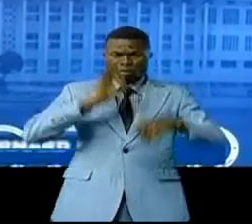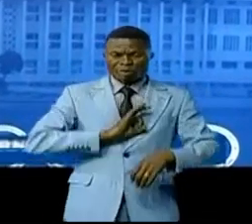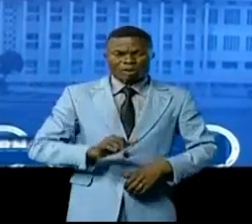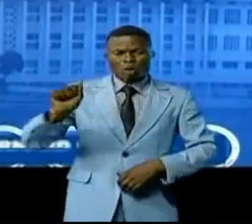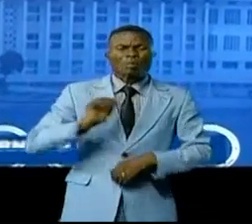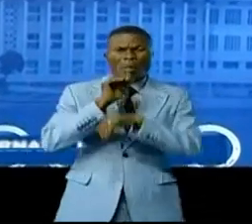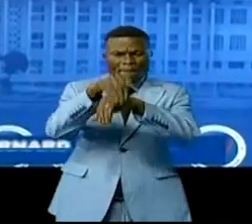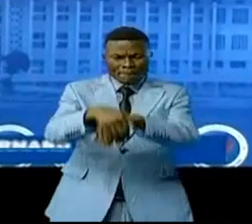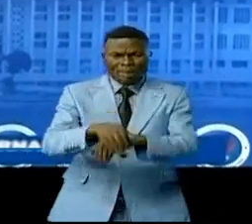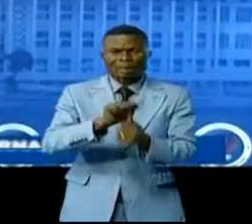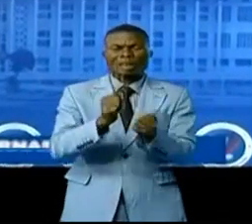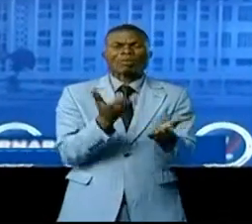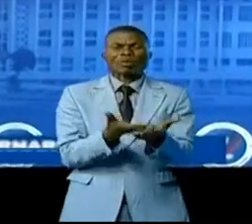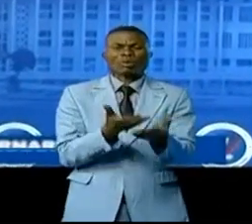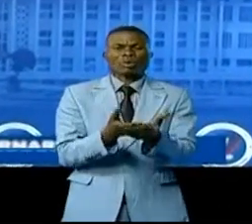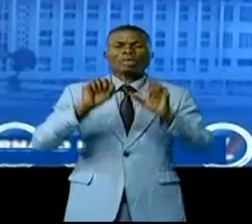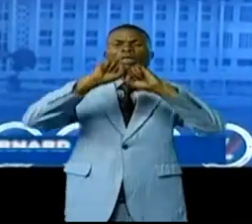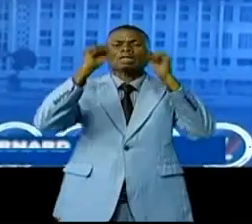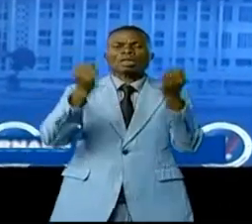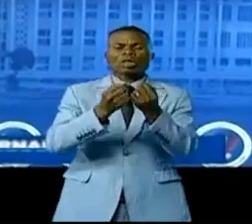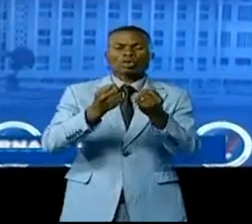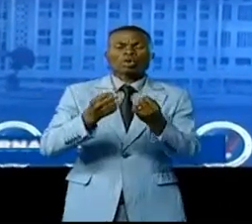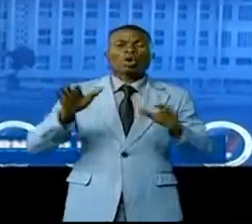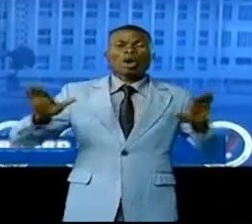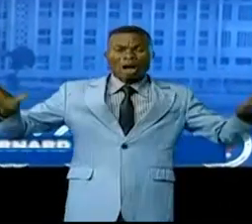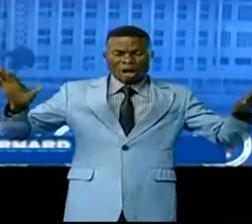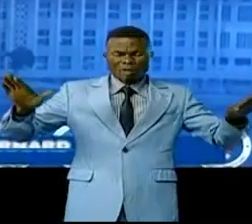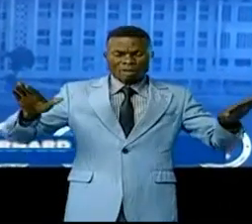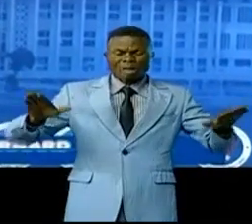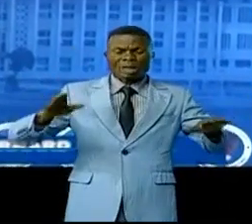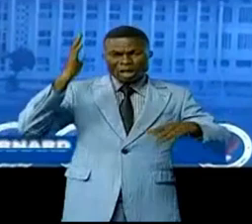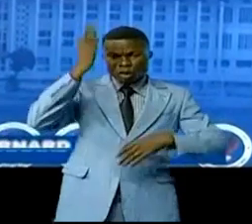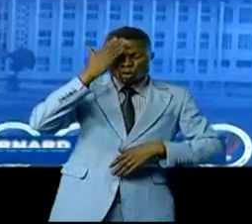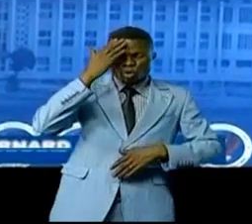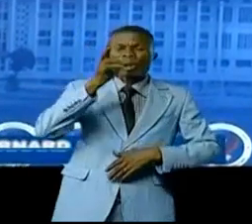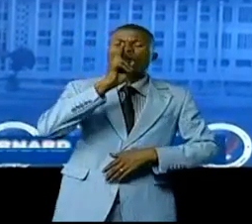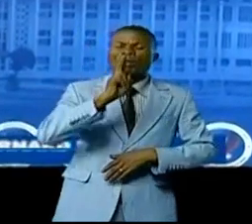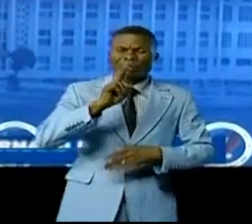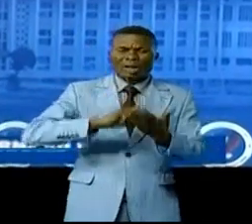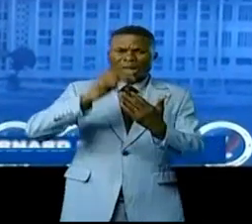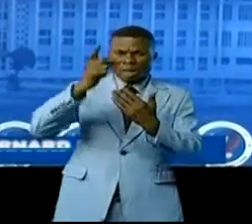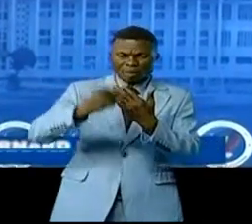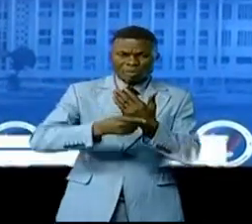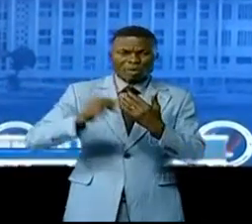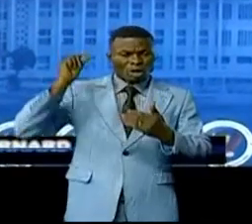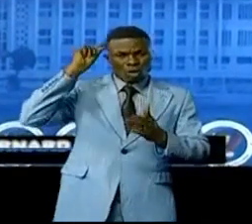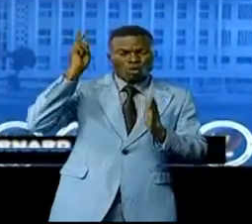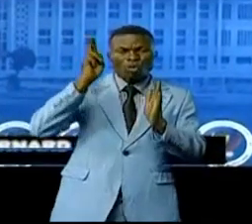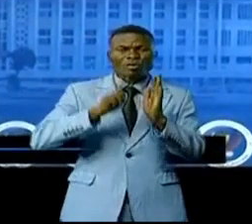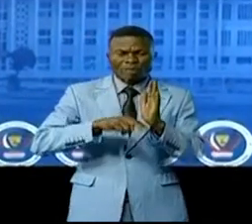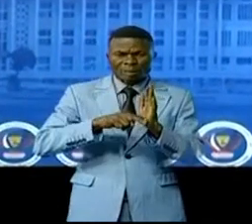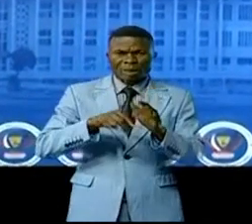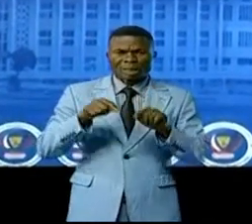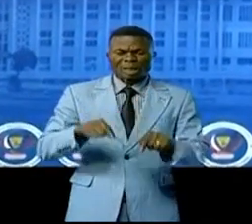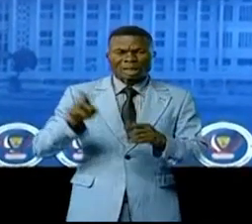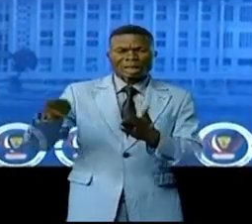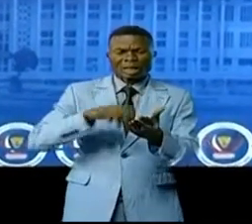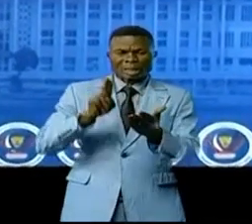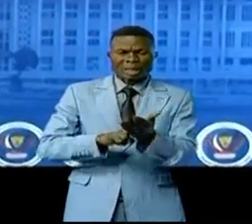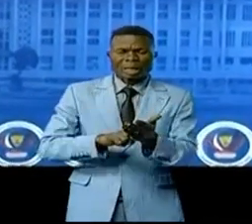s'impliquer afin qu'on puisse s'asseoir les projets que le gouvernement, notre gouvernement, avait signé